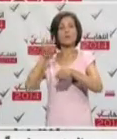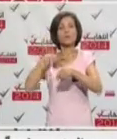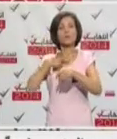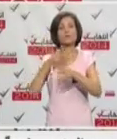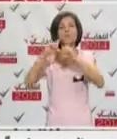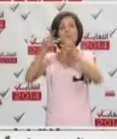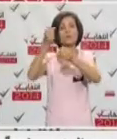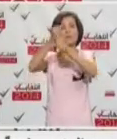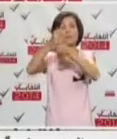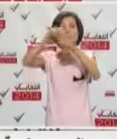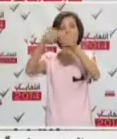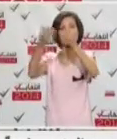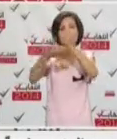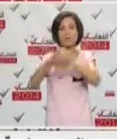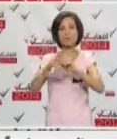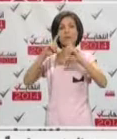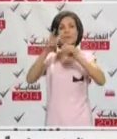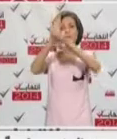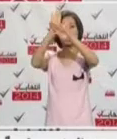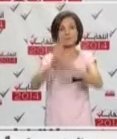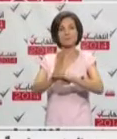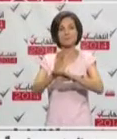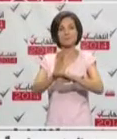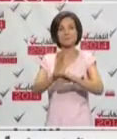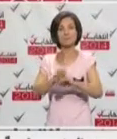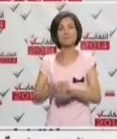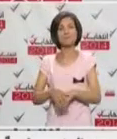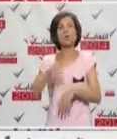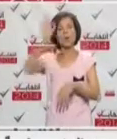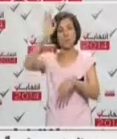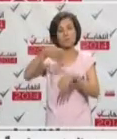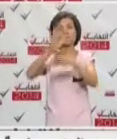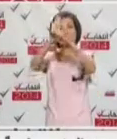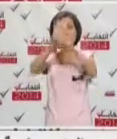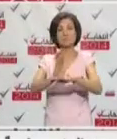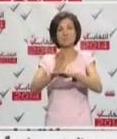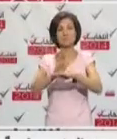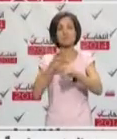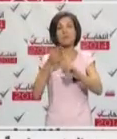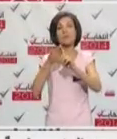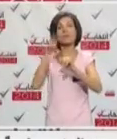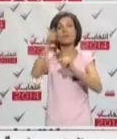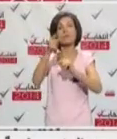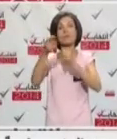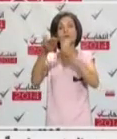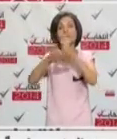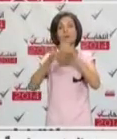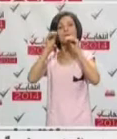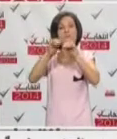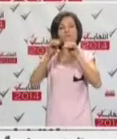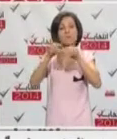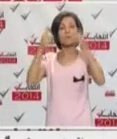داخل هذا السلك لتوفير الحمايه لتوفير الحمايه للفلاحين قصد تربيه